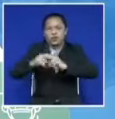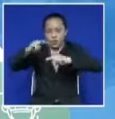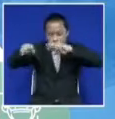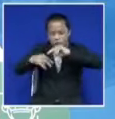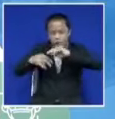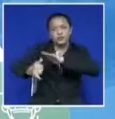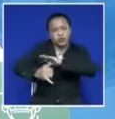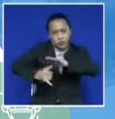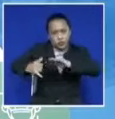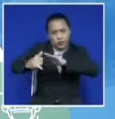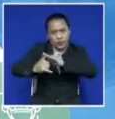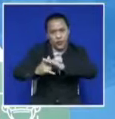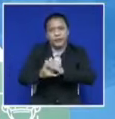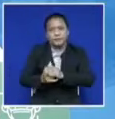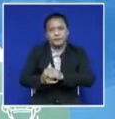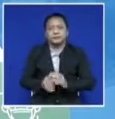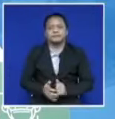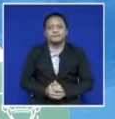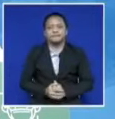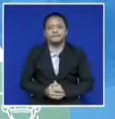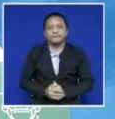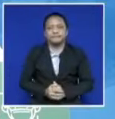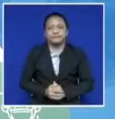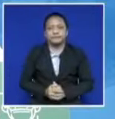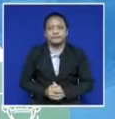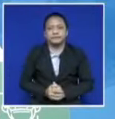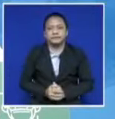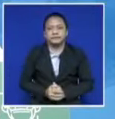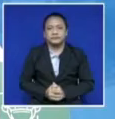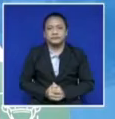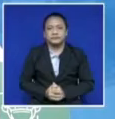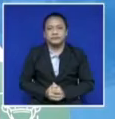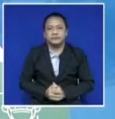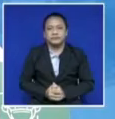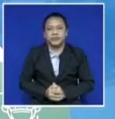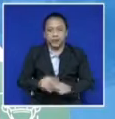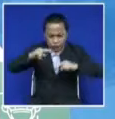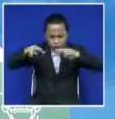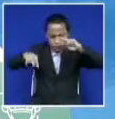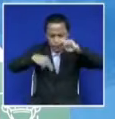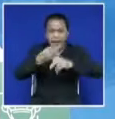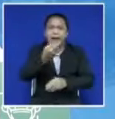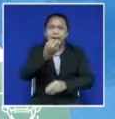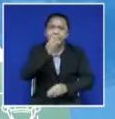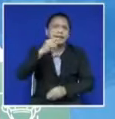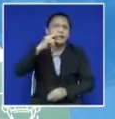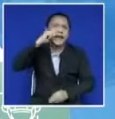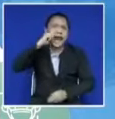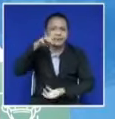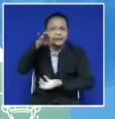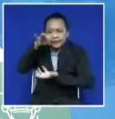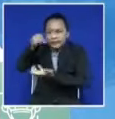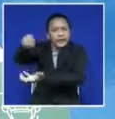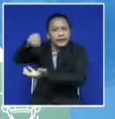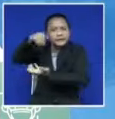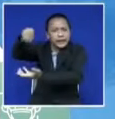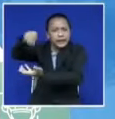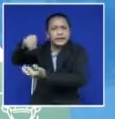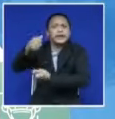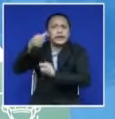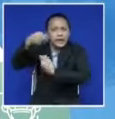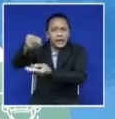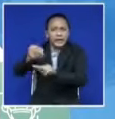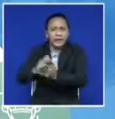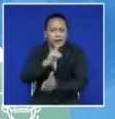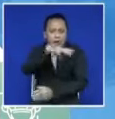มล็อกตัวหอพักไว้นะครับแต่ว่าโดยเราก็ดูแลเรื่องอาหารเรื่องน้ำอย่างเต็มที่นะครับเรามีโ